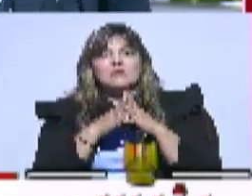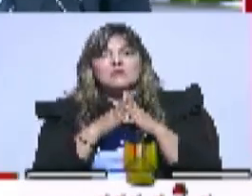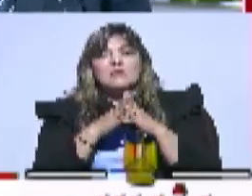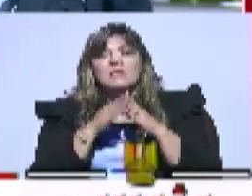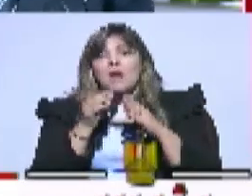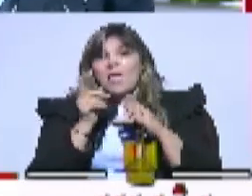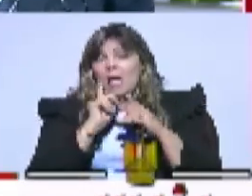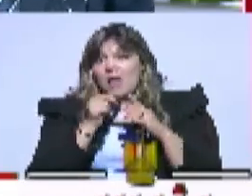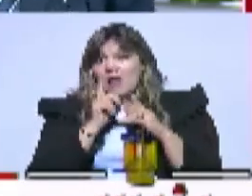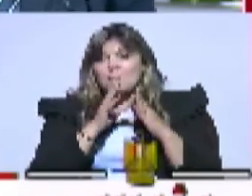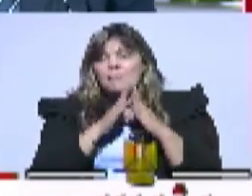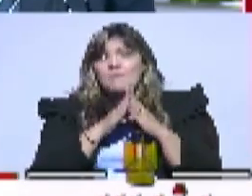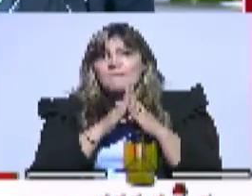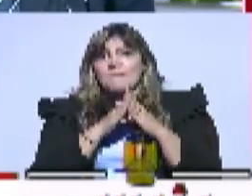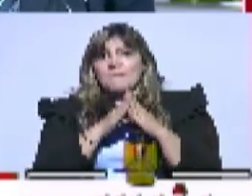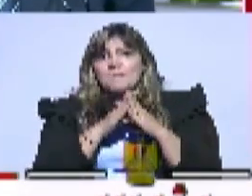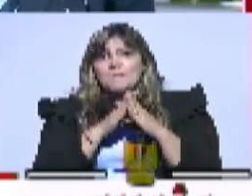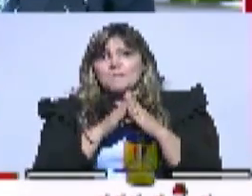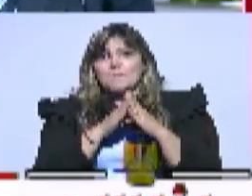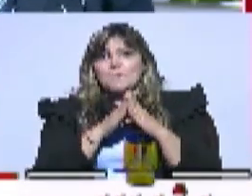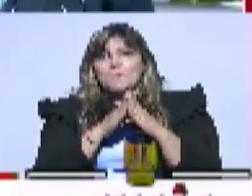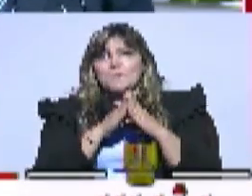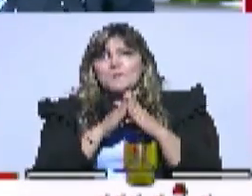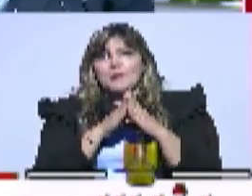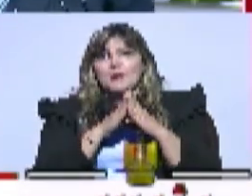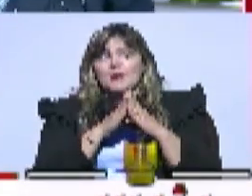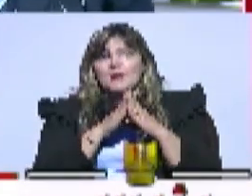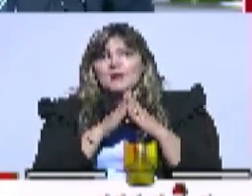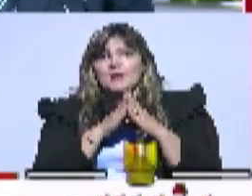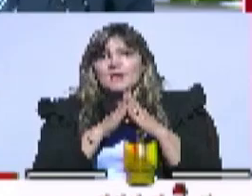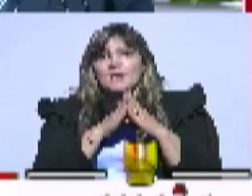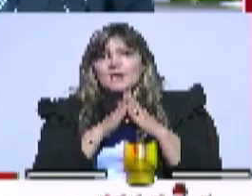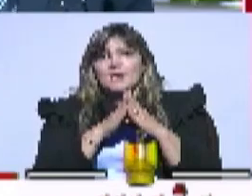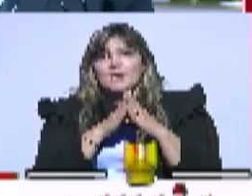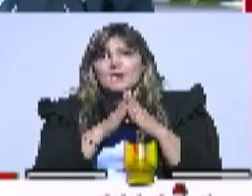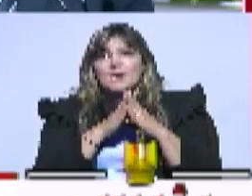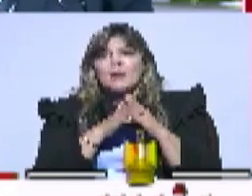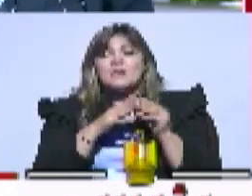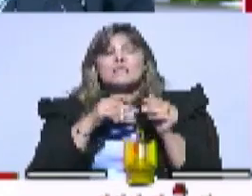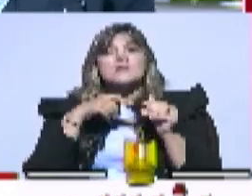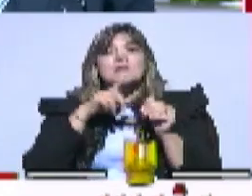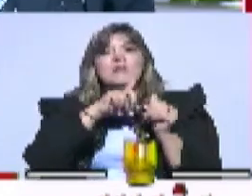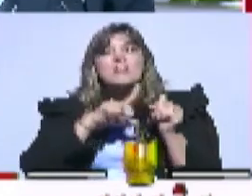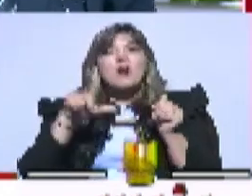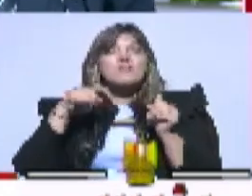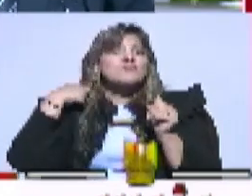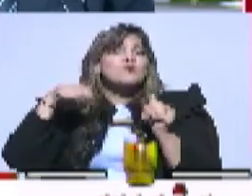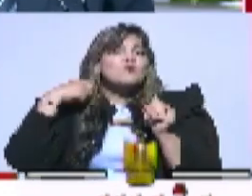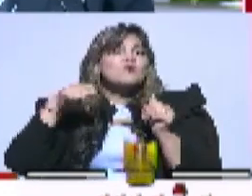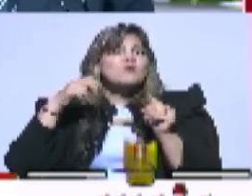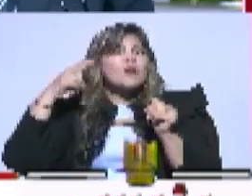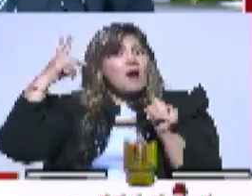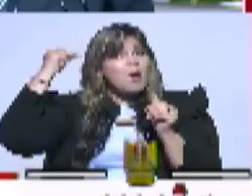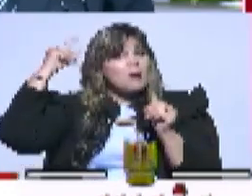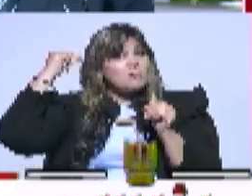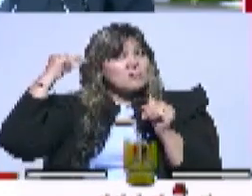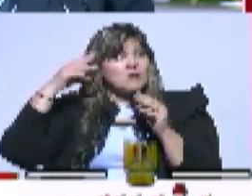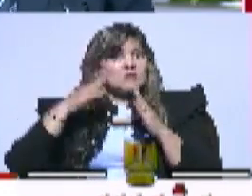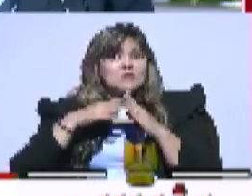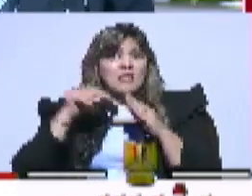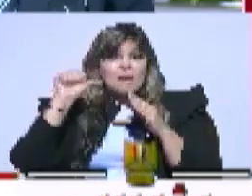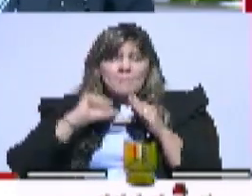مصادفة أنه يخرج الرئيس الوزراء الإسرائيلي المأزوم بنيامين